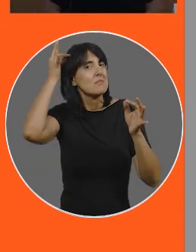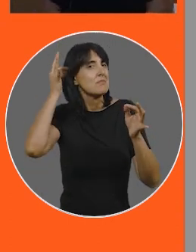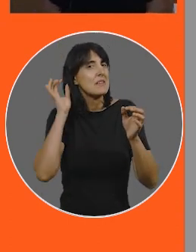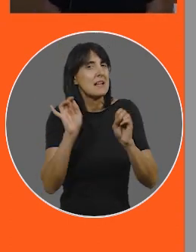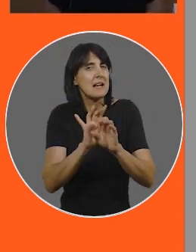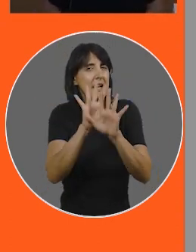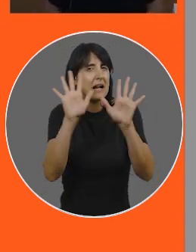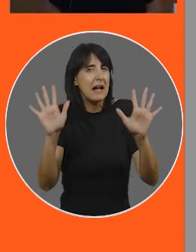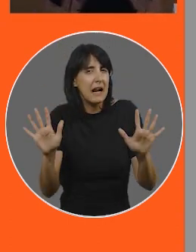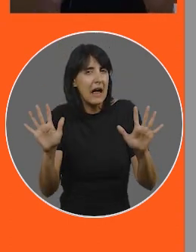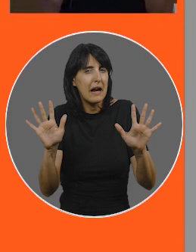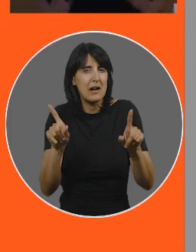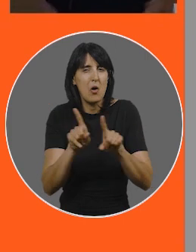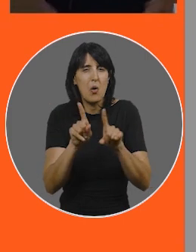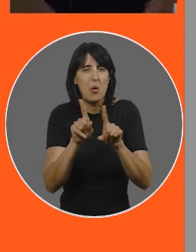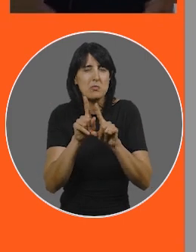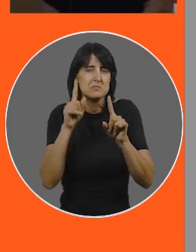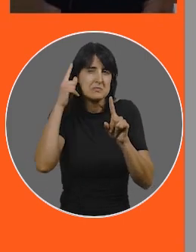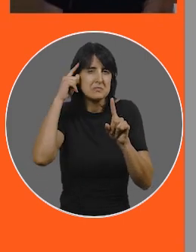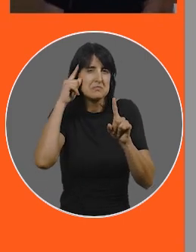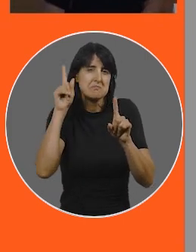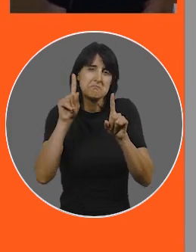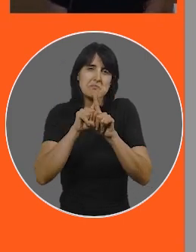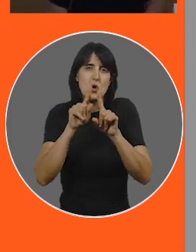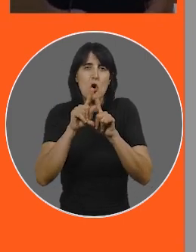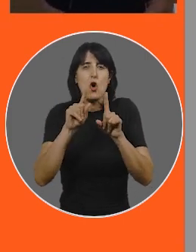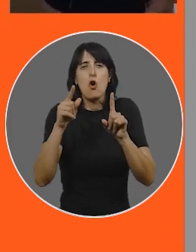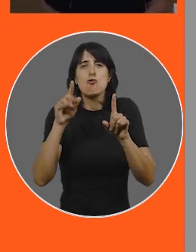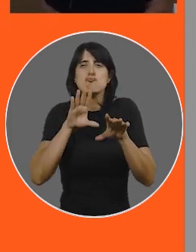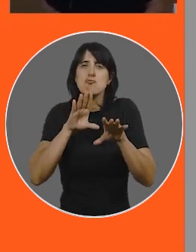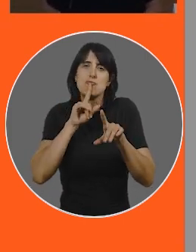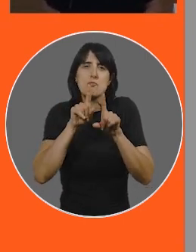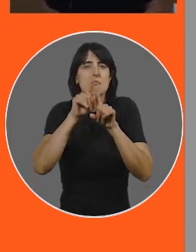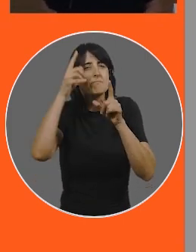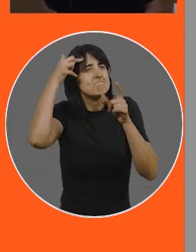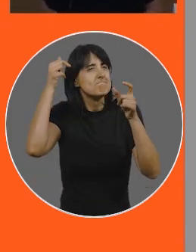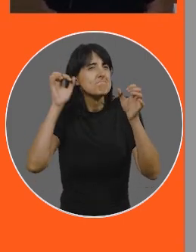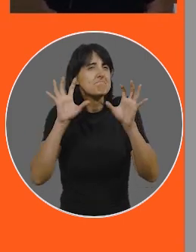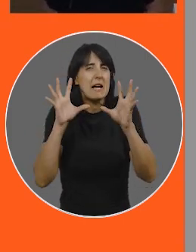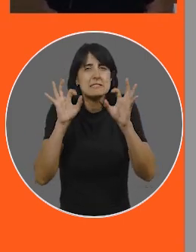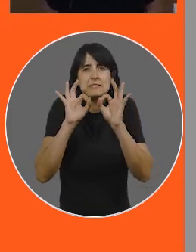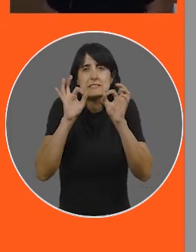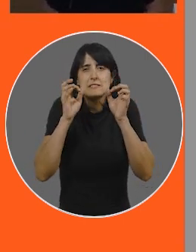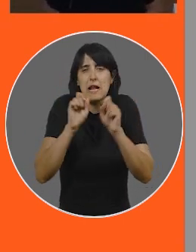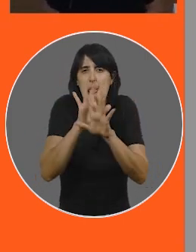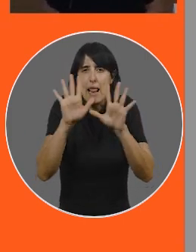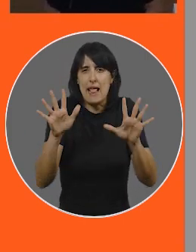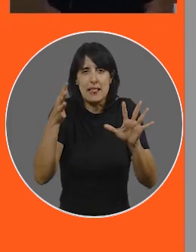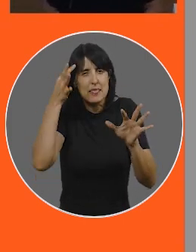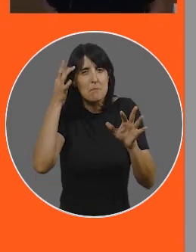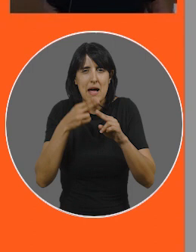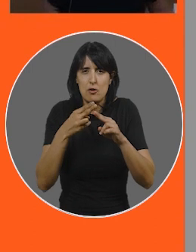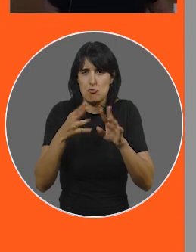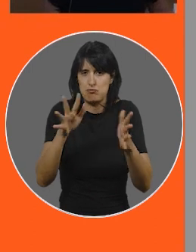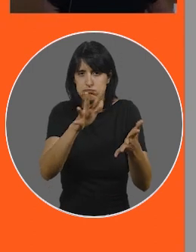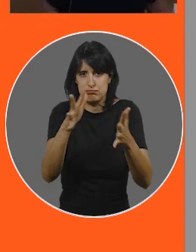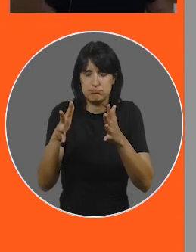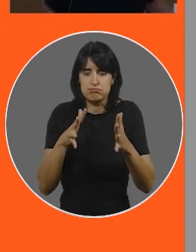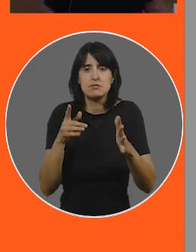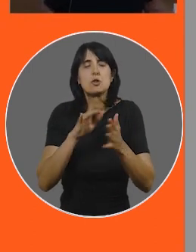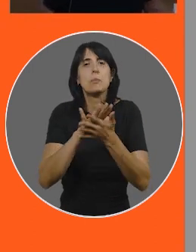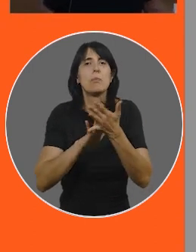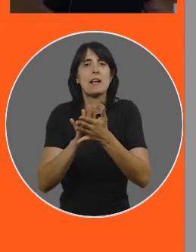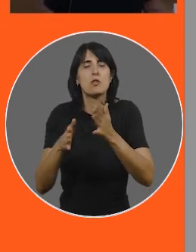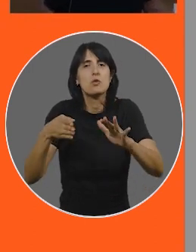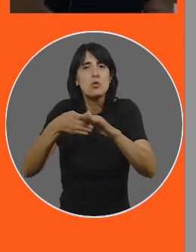De cabell així claret o color de gos com fuig, en diguem a casa meva, i que intentaré explicar-vos alguna cosa sobre l'accessibilitat digital i